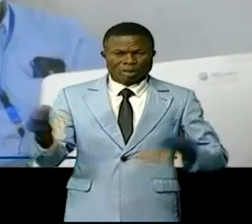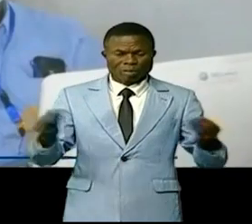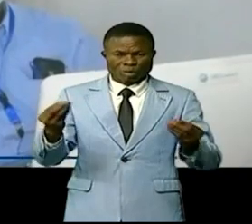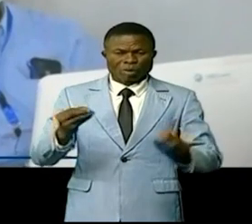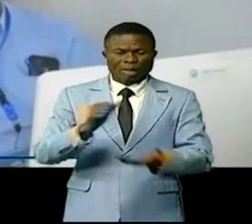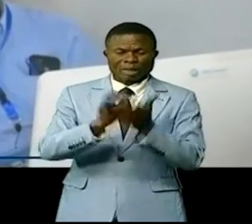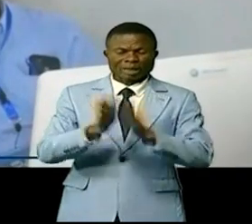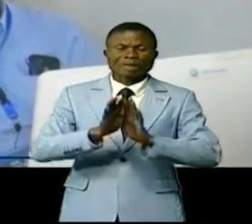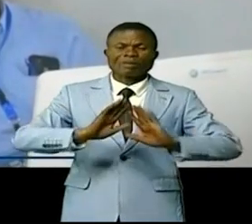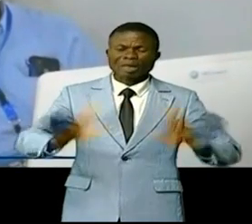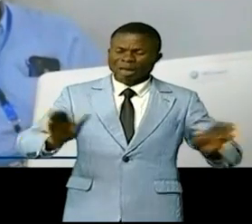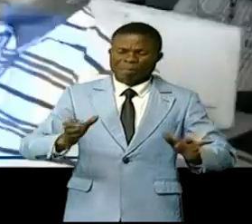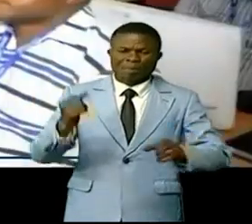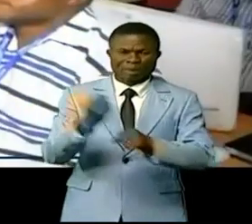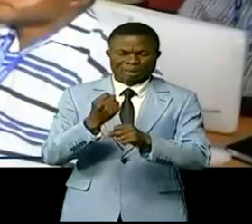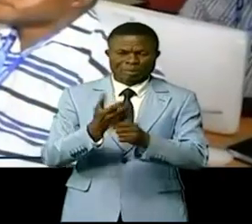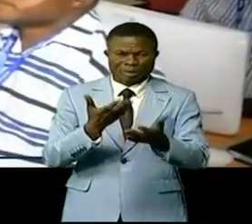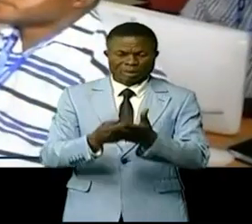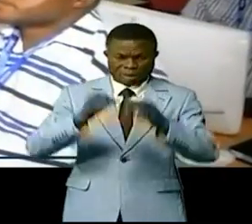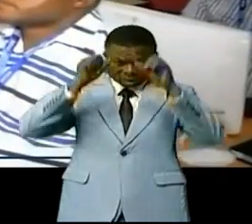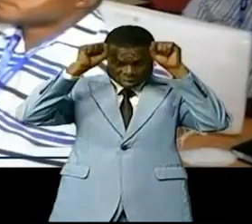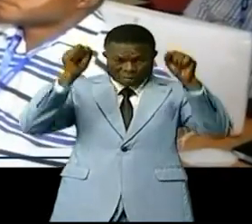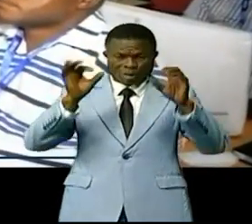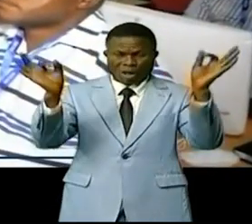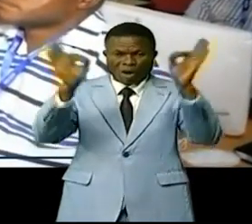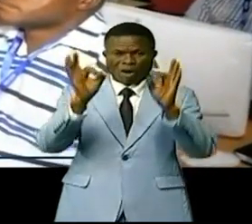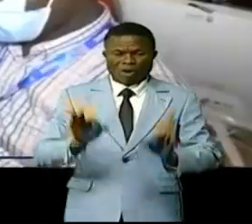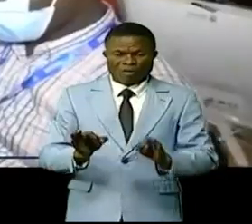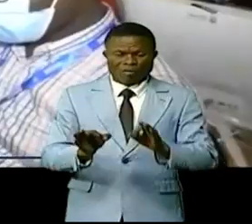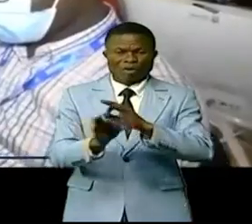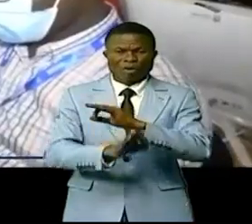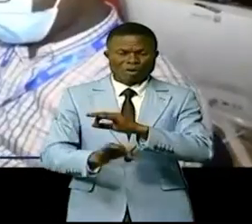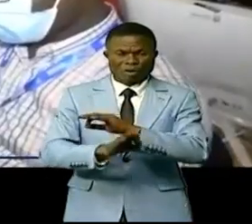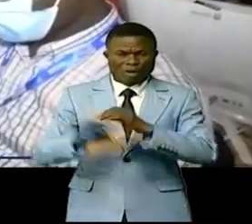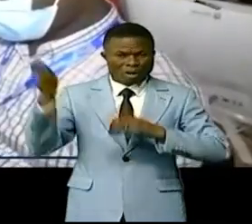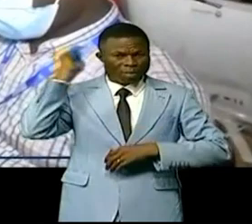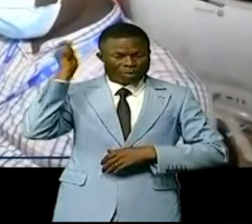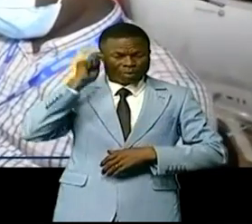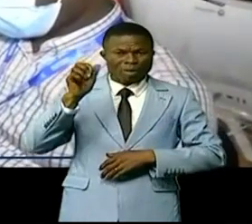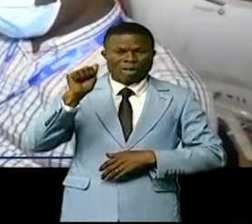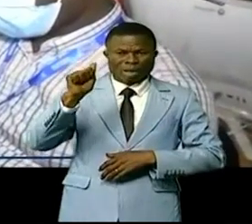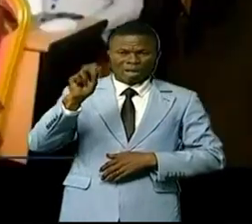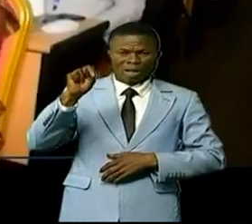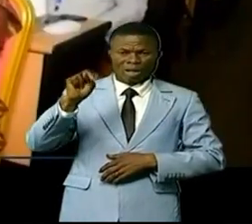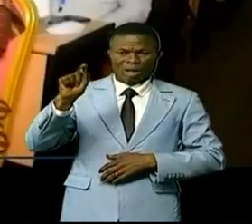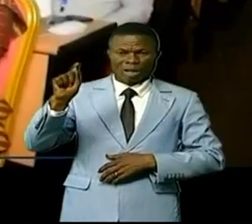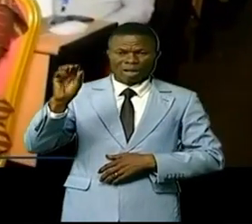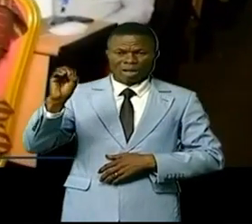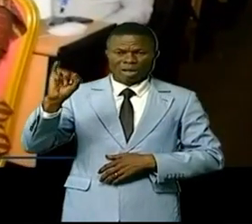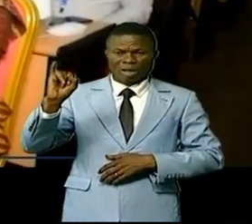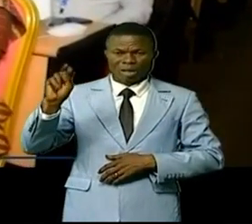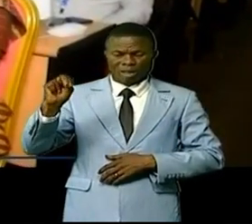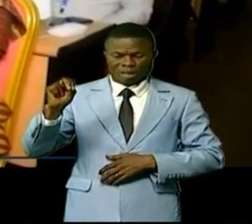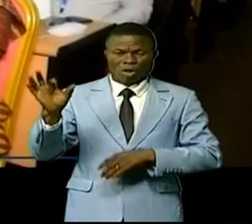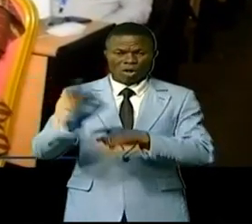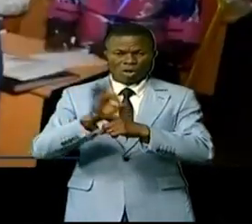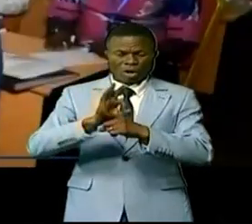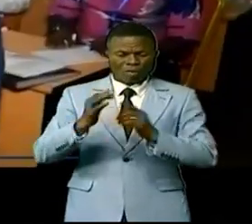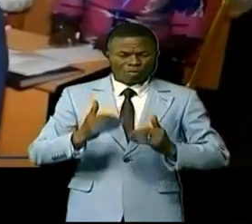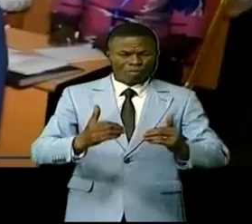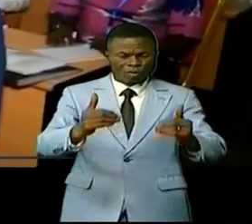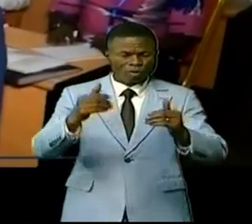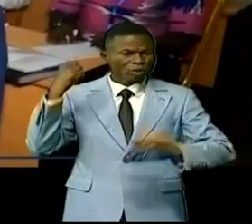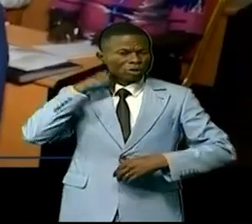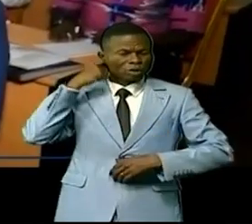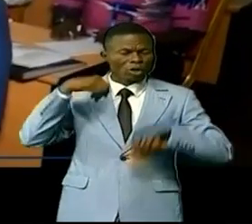rendre compétitifs. Le président de la Fondation Monlois, professeur Antoine Monlois, parle de la formation continue des